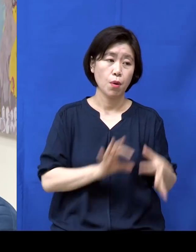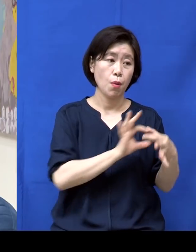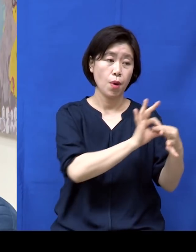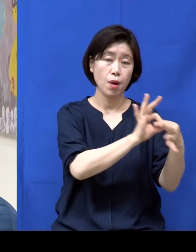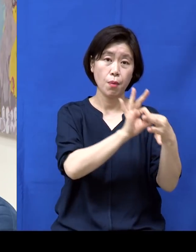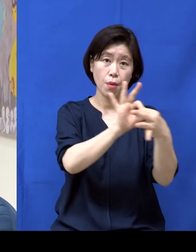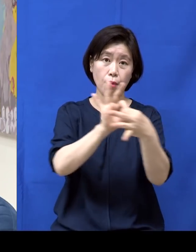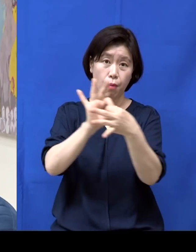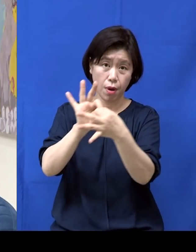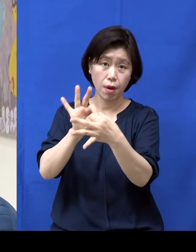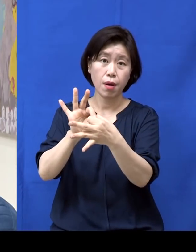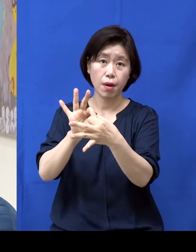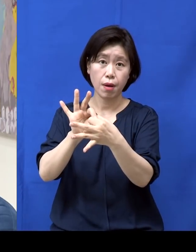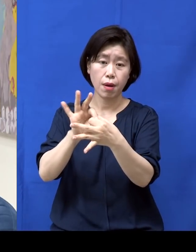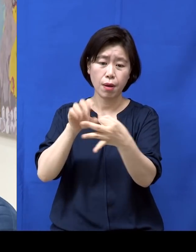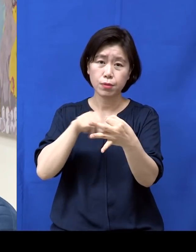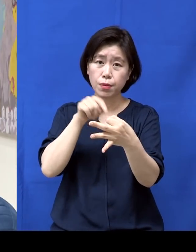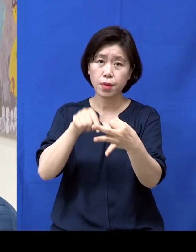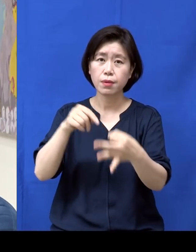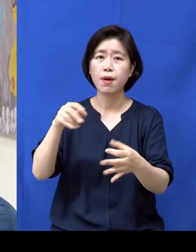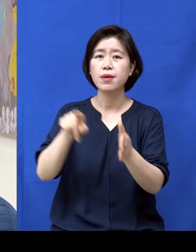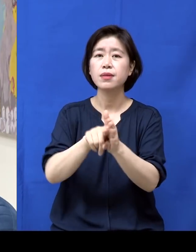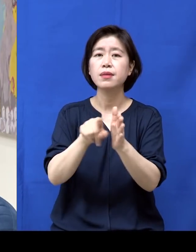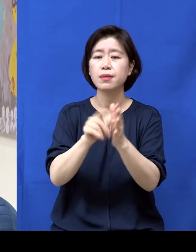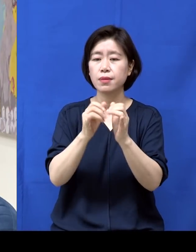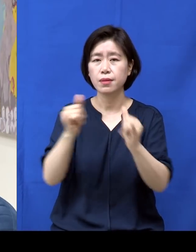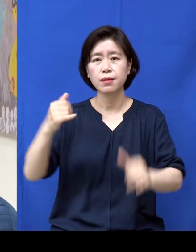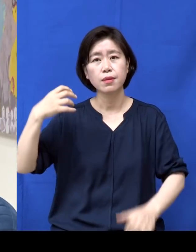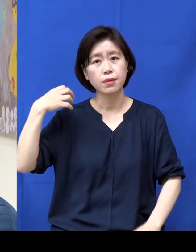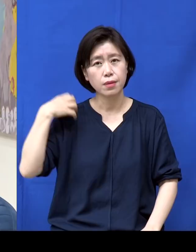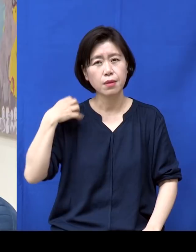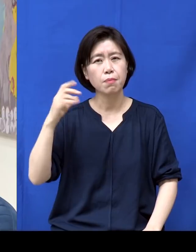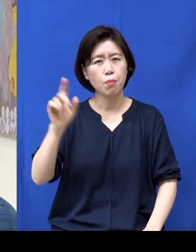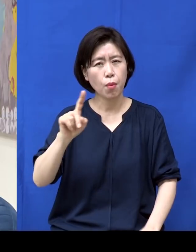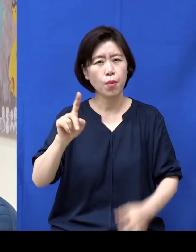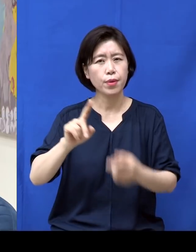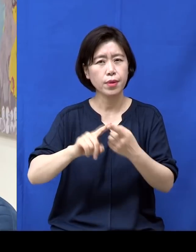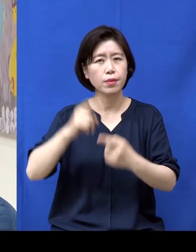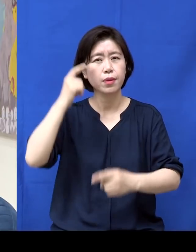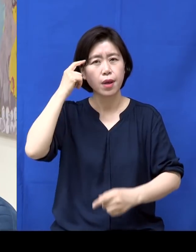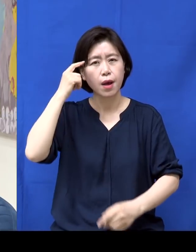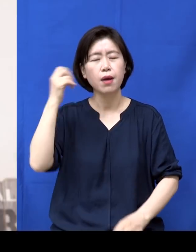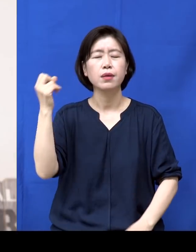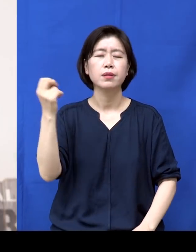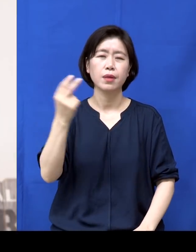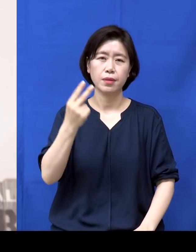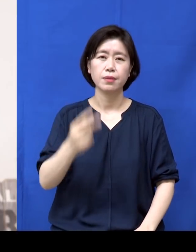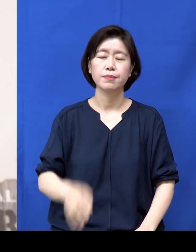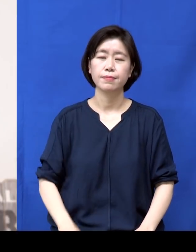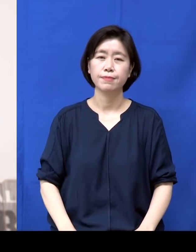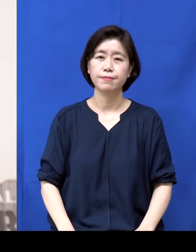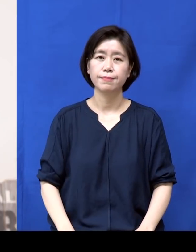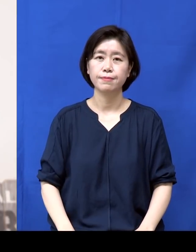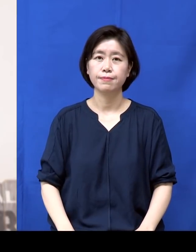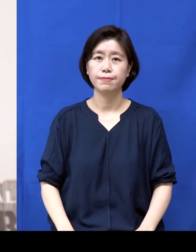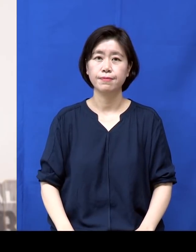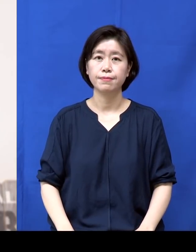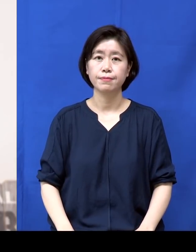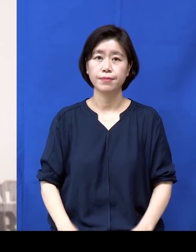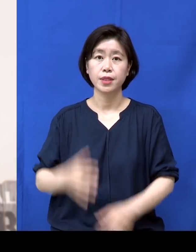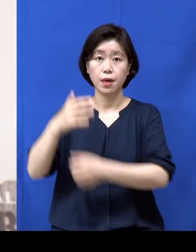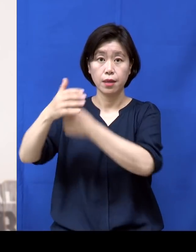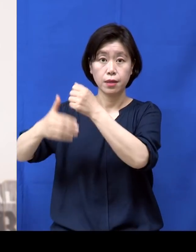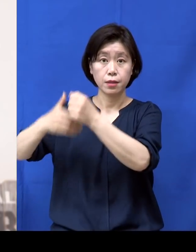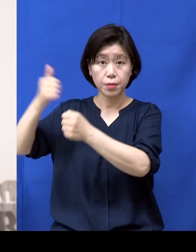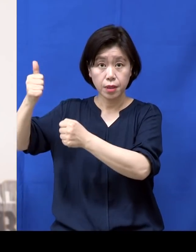신앙인으로 살아간다라는 책임이 무엇일까를 한 번 더 그 기도하던 가운데 생각을 하게 된 거고 그게 저는 하나님이 날